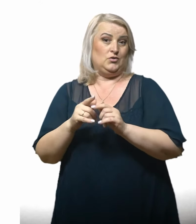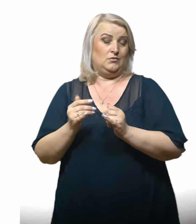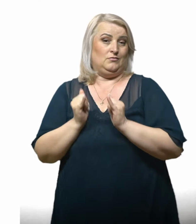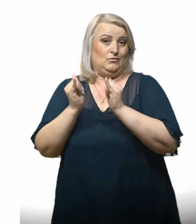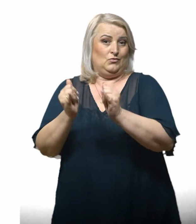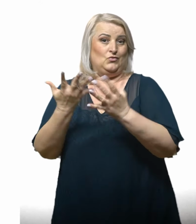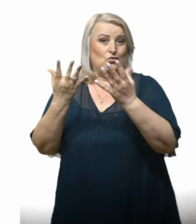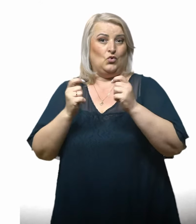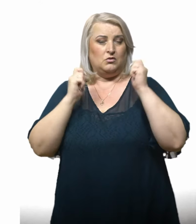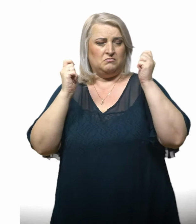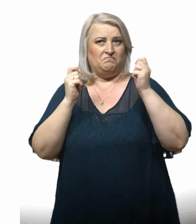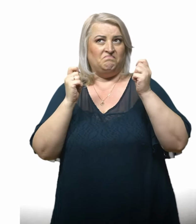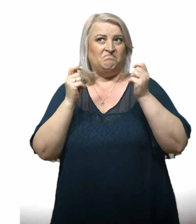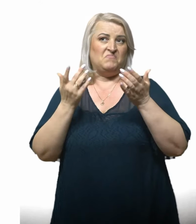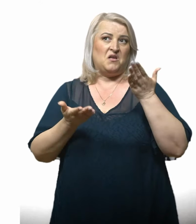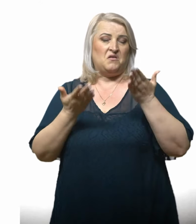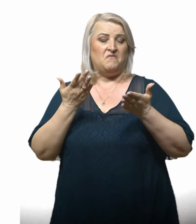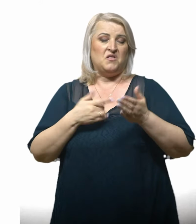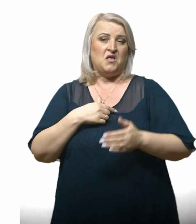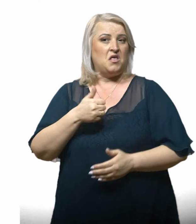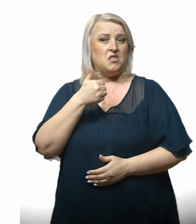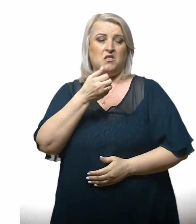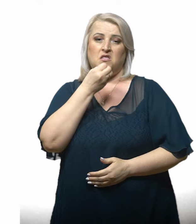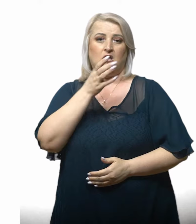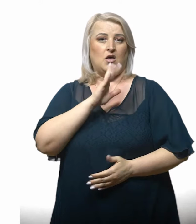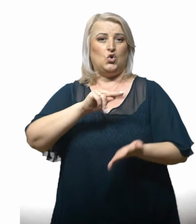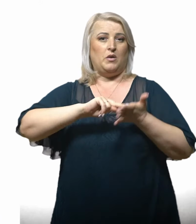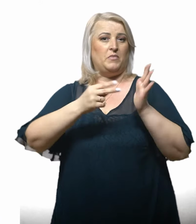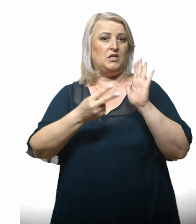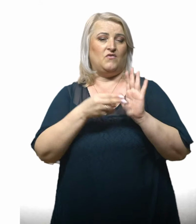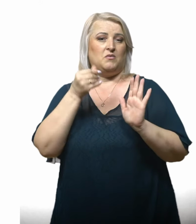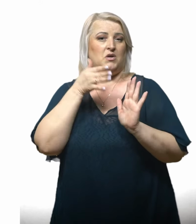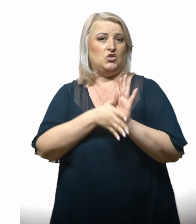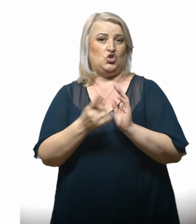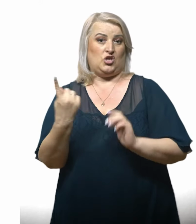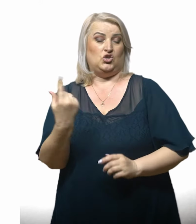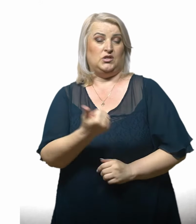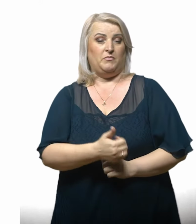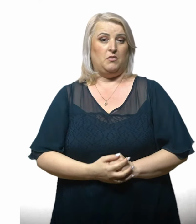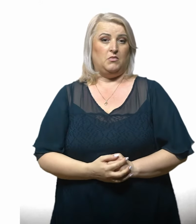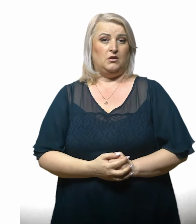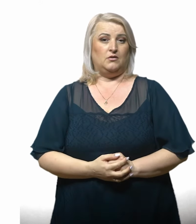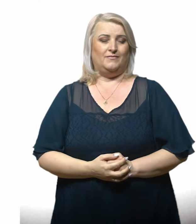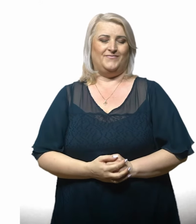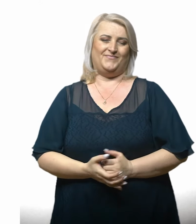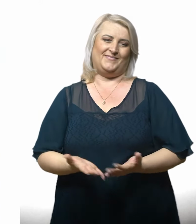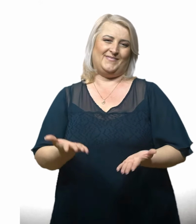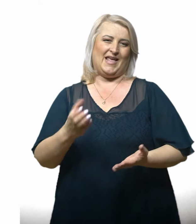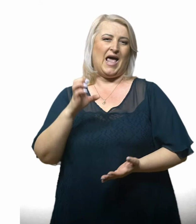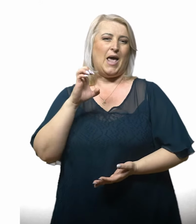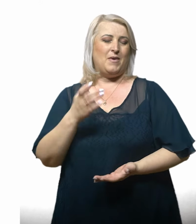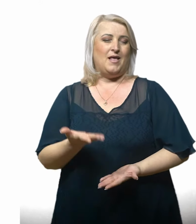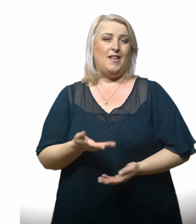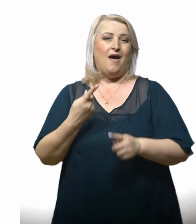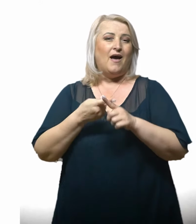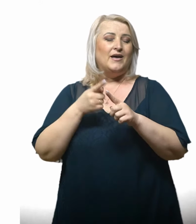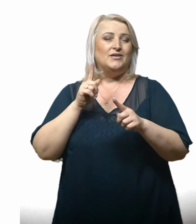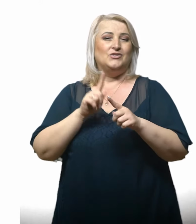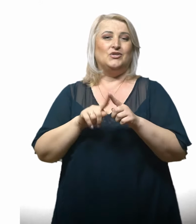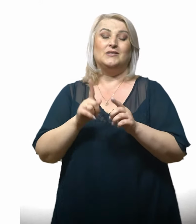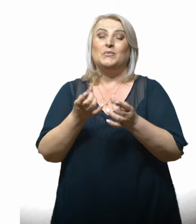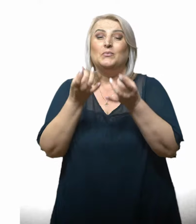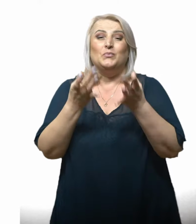ocazie. Pare mi se nu am planificat bine cheltuielile pe această săptămână. Emily, acesta este un